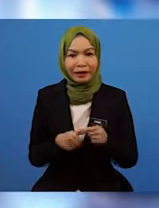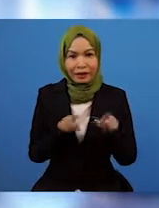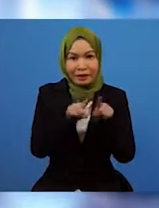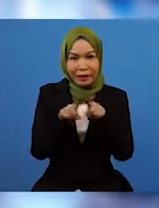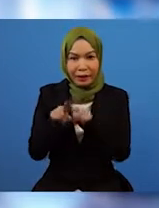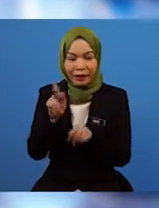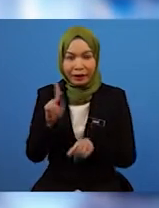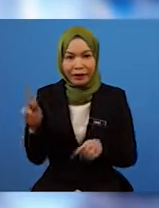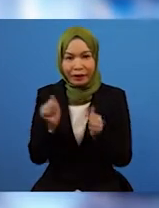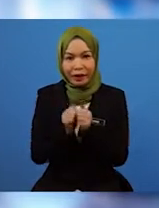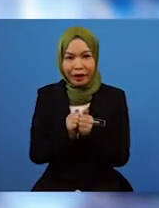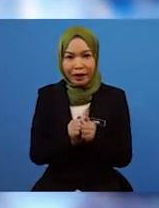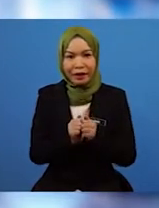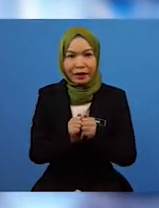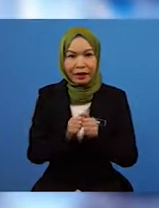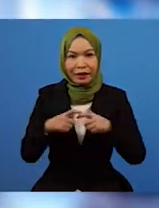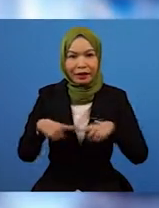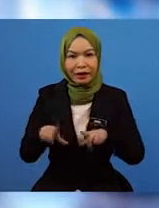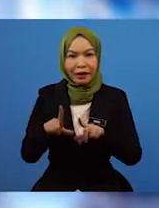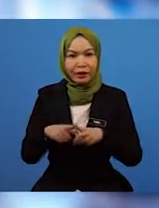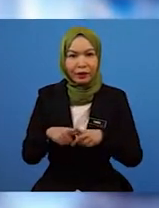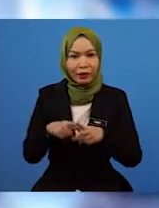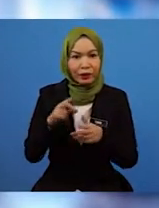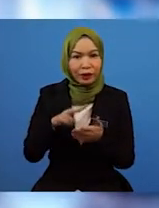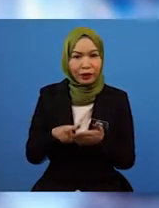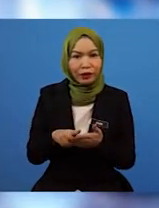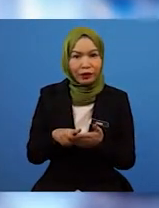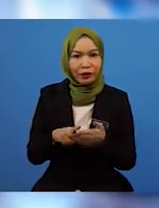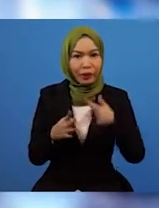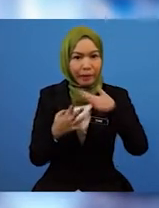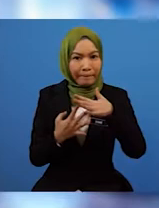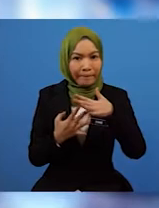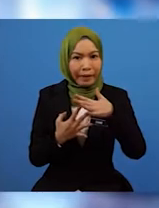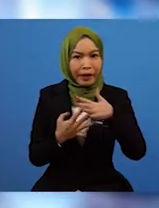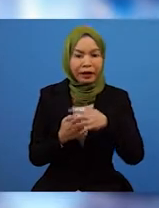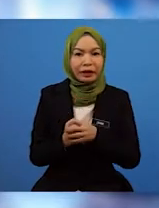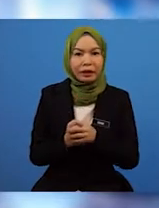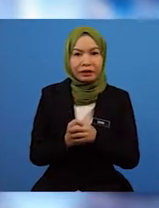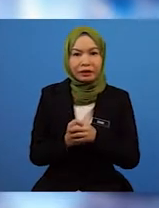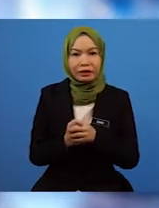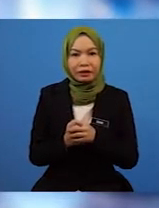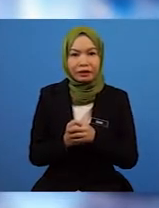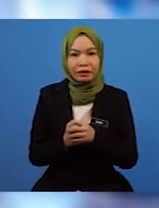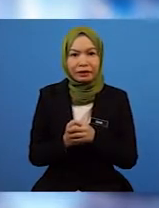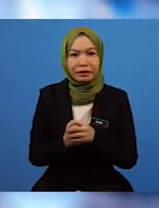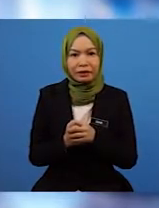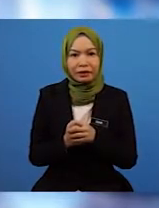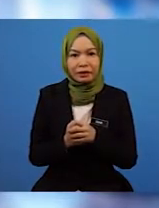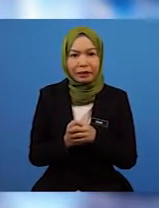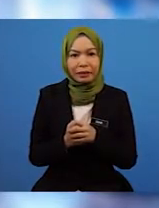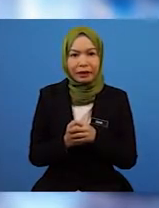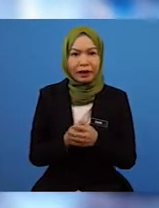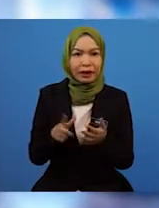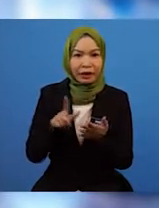Pastikan nyalaan pelita menyentuh bahagian bawah bekas kuprum. Nyalakan sumbu